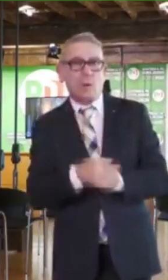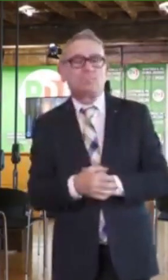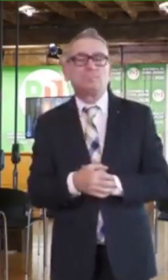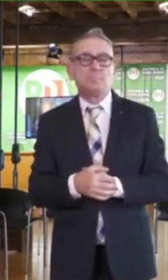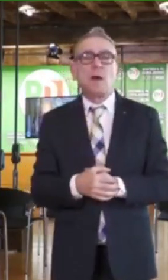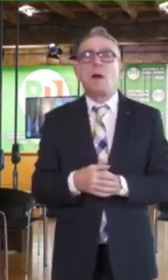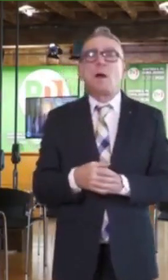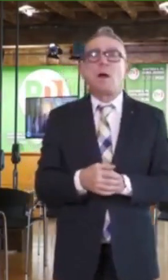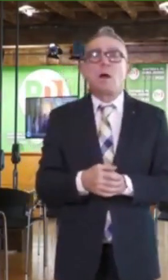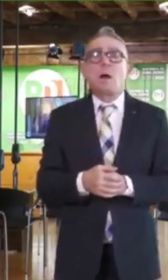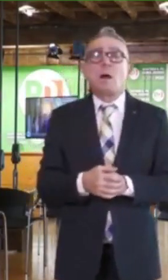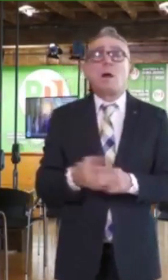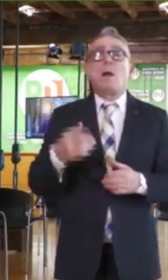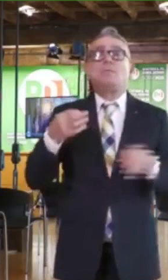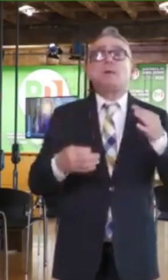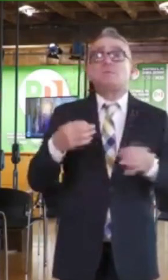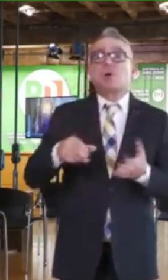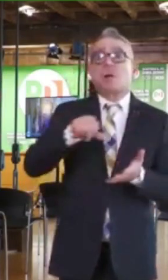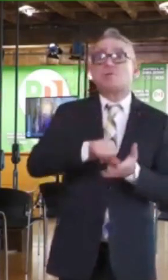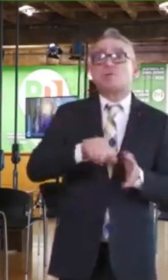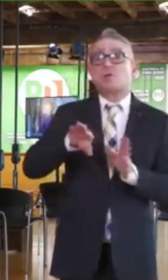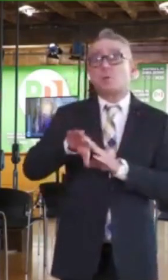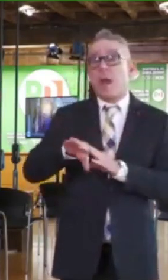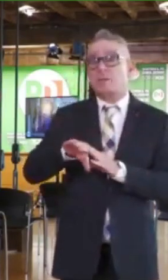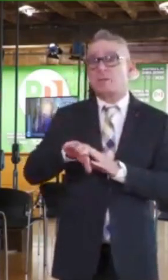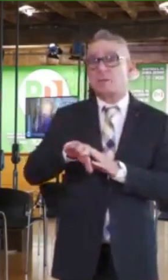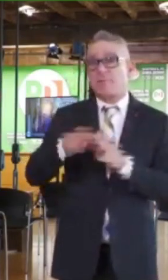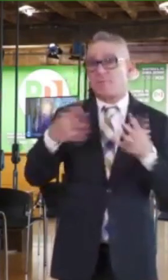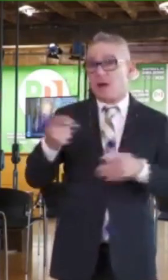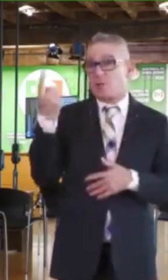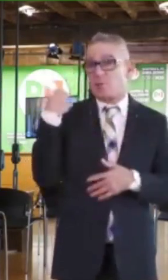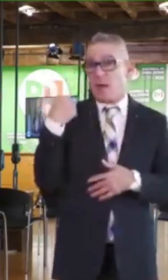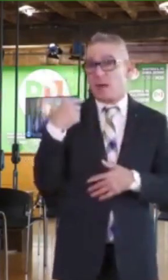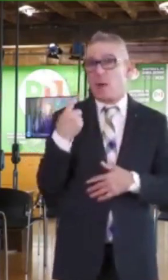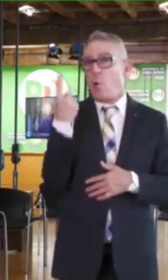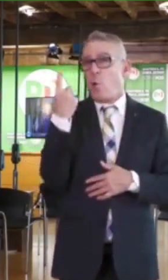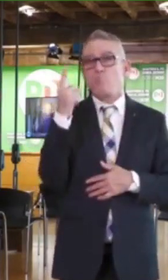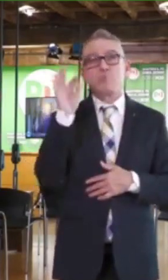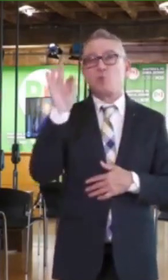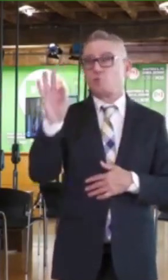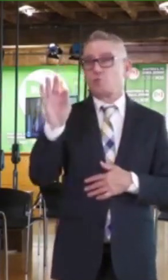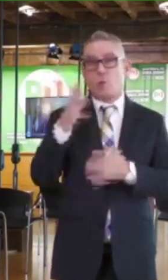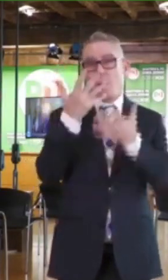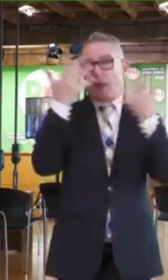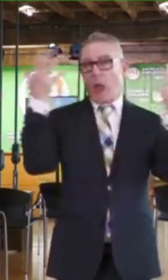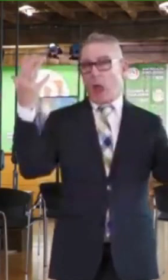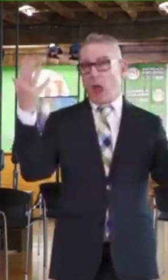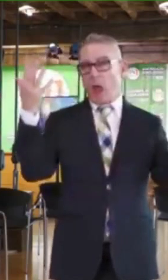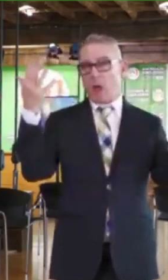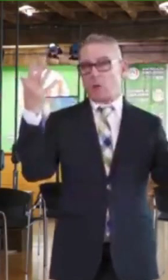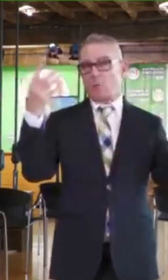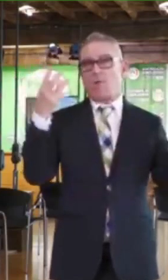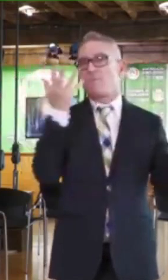che il centrodestra assunto ieri c'è un primo appunto assolutamente chiaro da parte nostra da